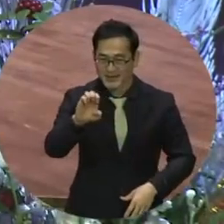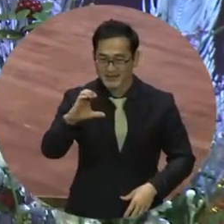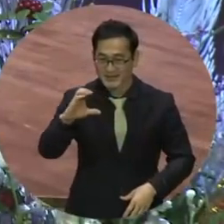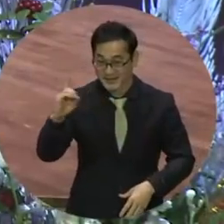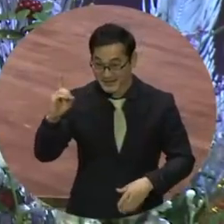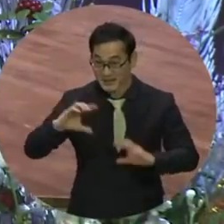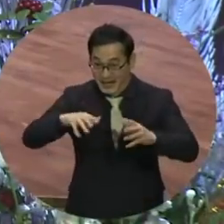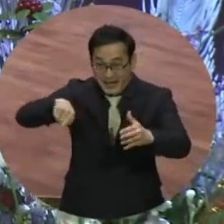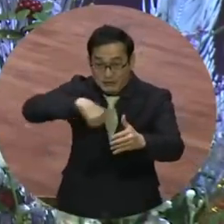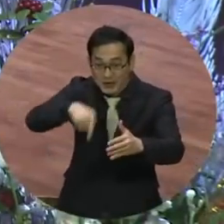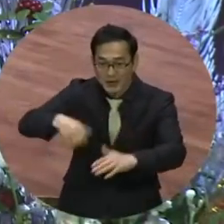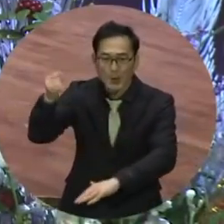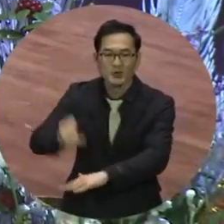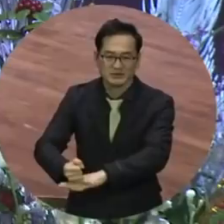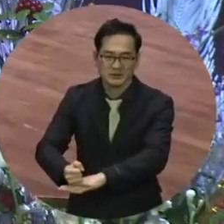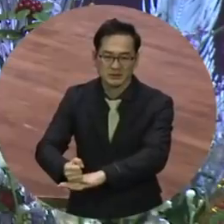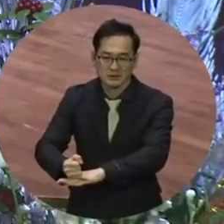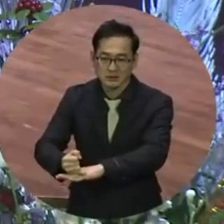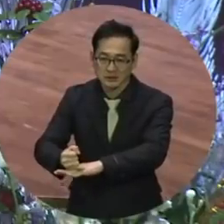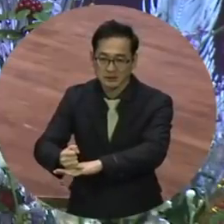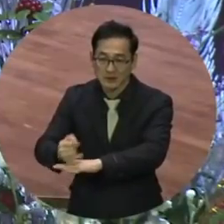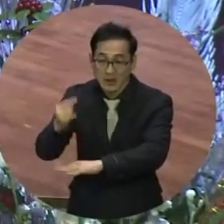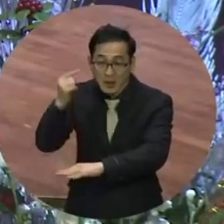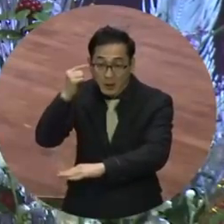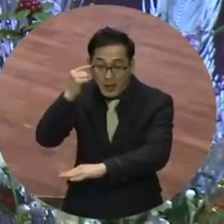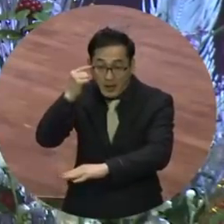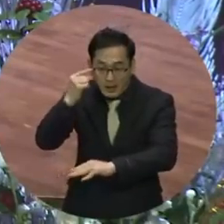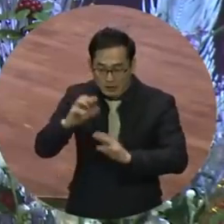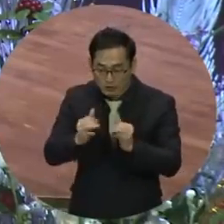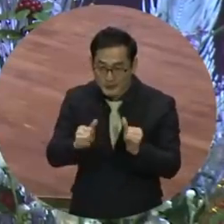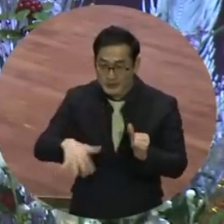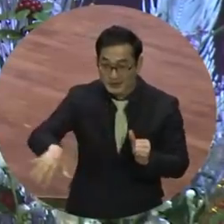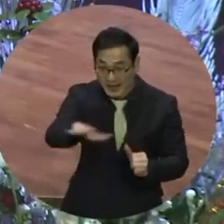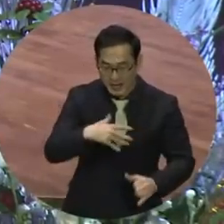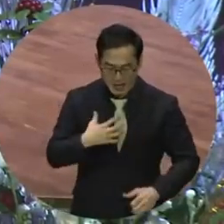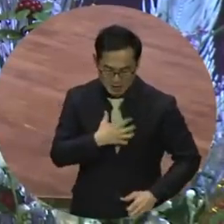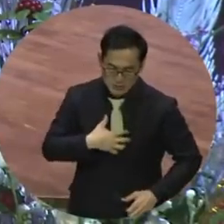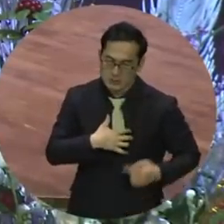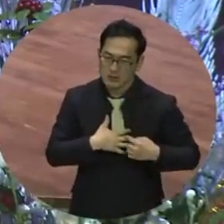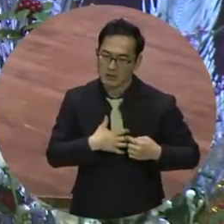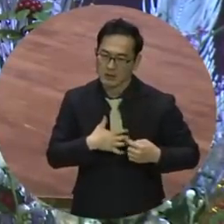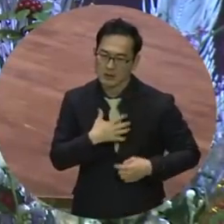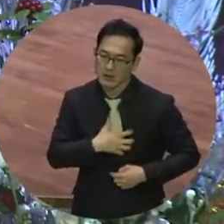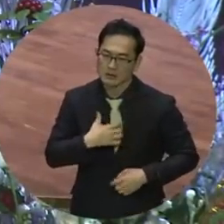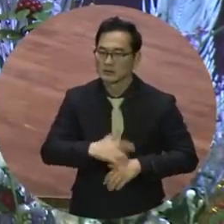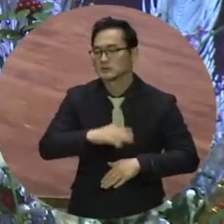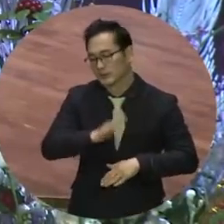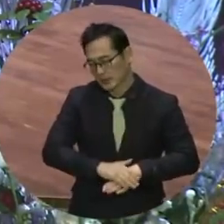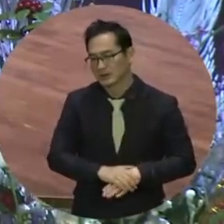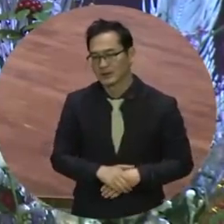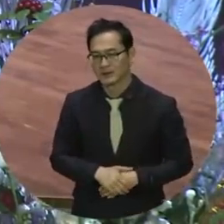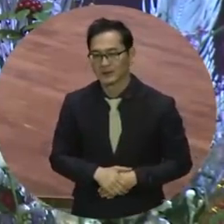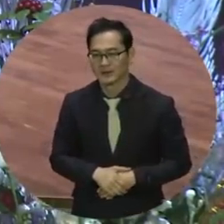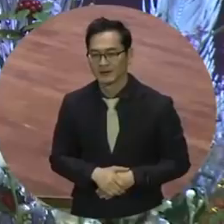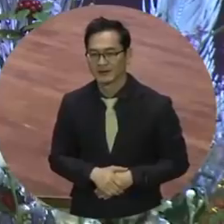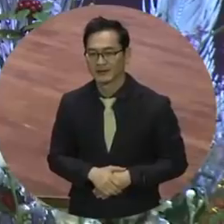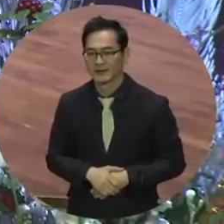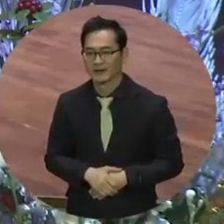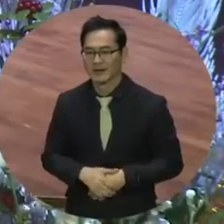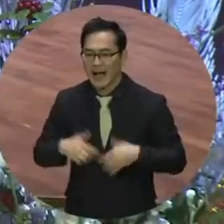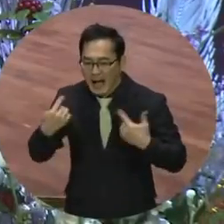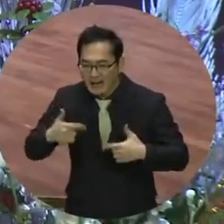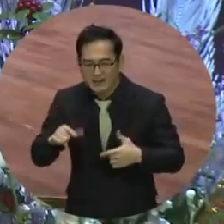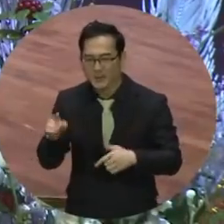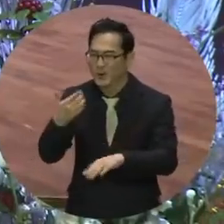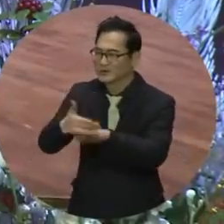해당돼요. 왜 그러냐? 국민성 자체가 염려 근심이 많은 국민이에요. 워낙 많이 당하고 살았기